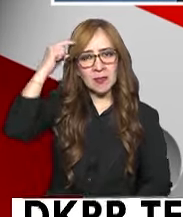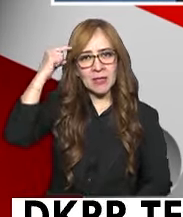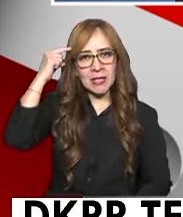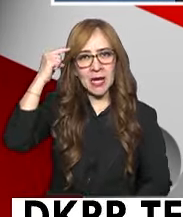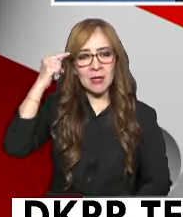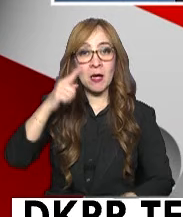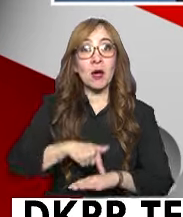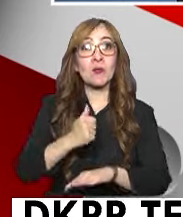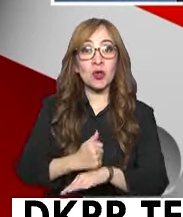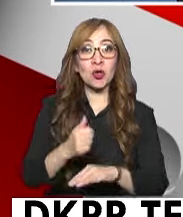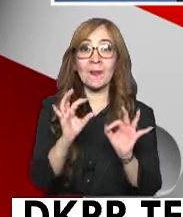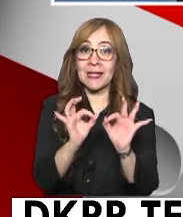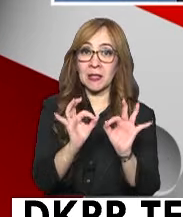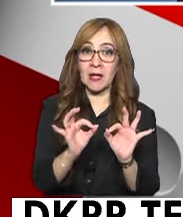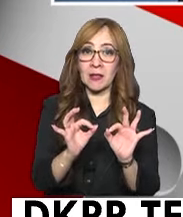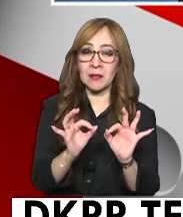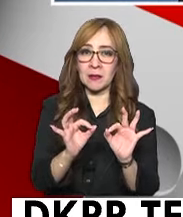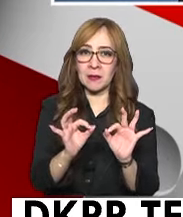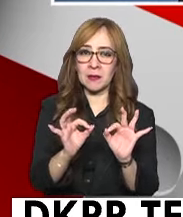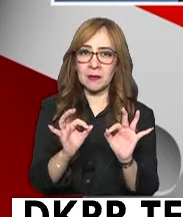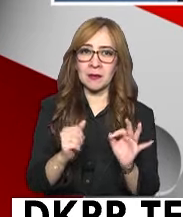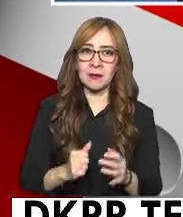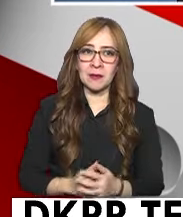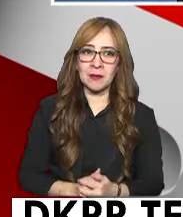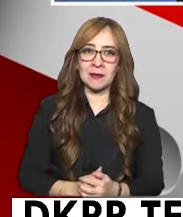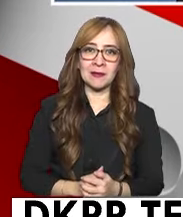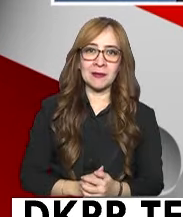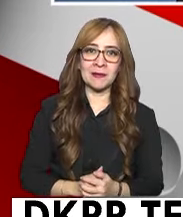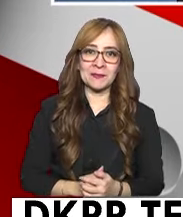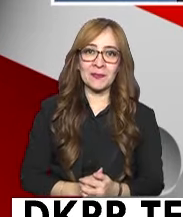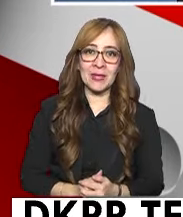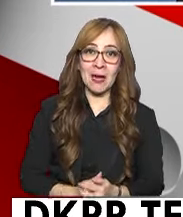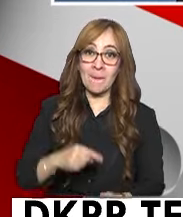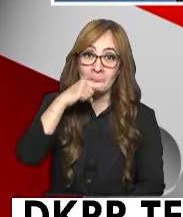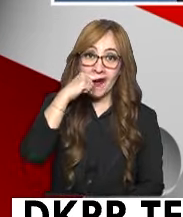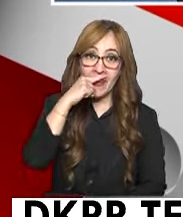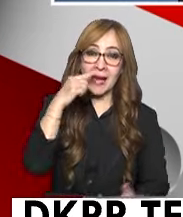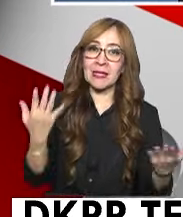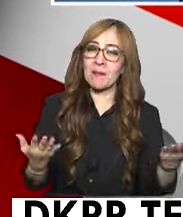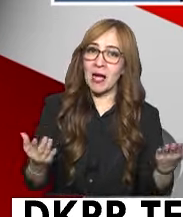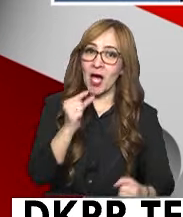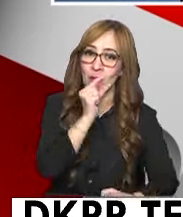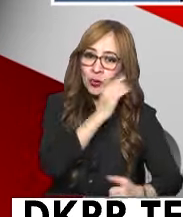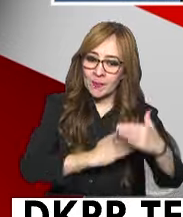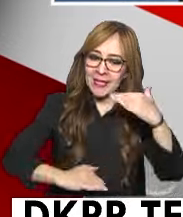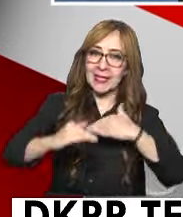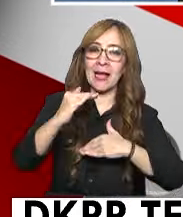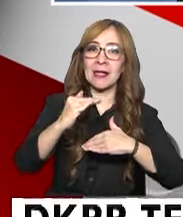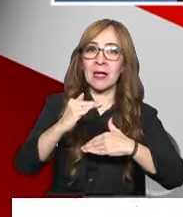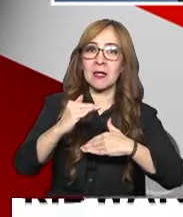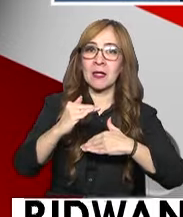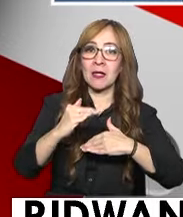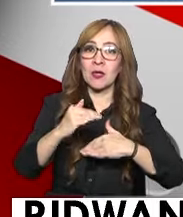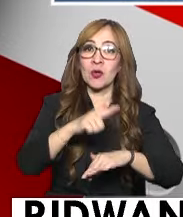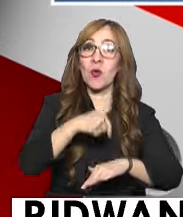Kabupaten Tanah Tidung pertanyaan kami adalah apa yang Bapak lakukan dalam upaya meningkatkan kualitas pendidikan